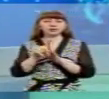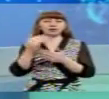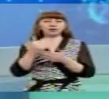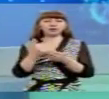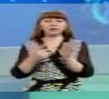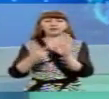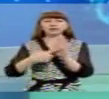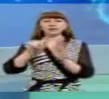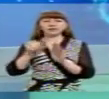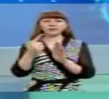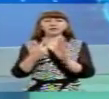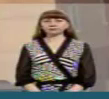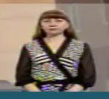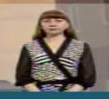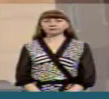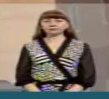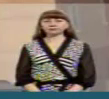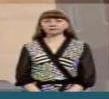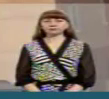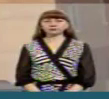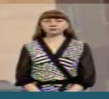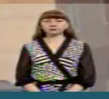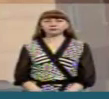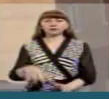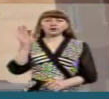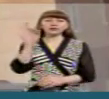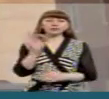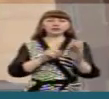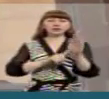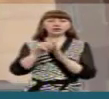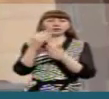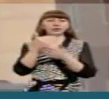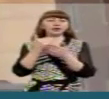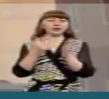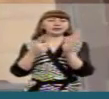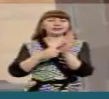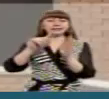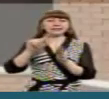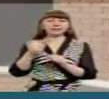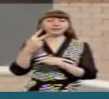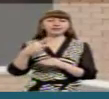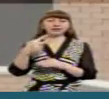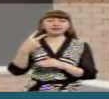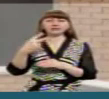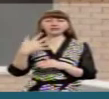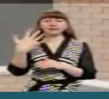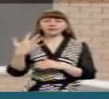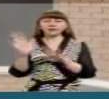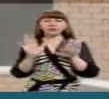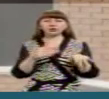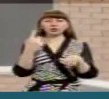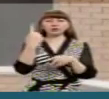өзгерістер енгізілді? Тілшіміз тарқатсын. Остан бір жарым жыл бұрын бастау алған бағдарлама халық арасында тиімділігін